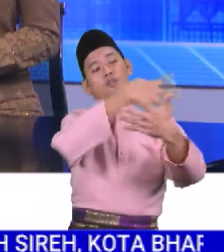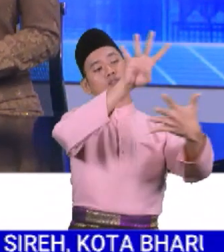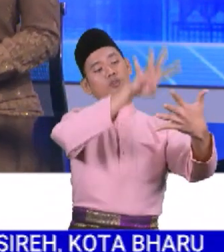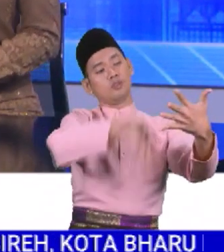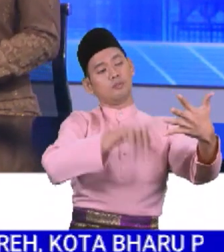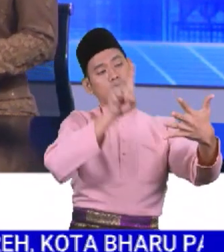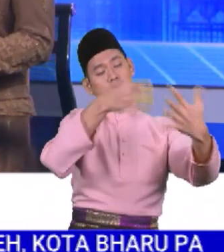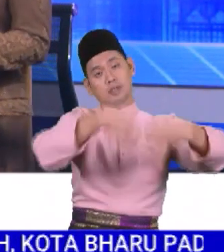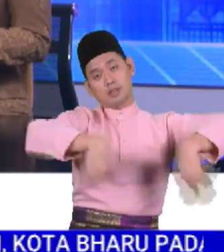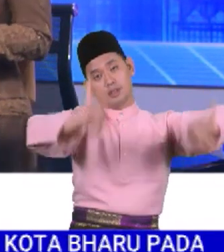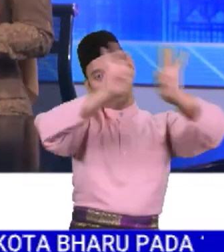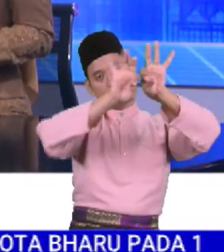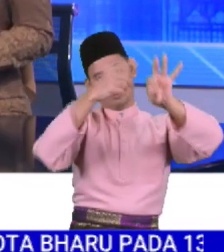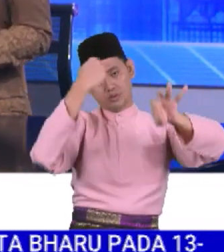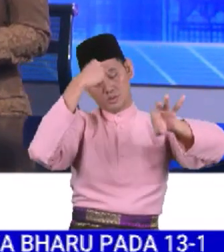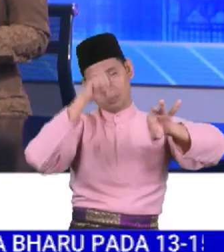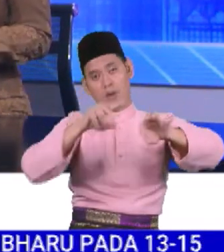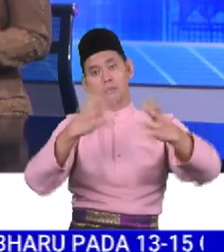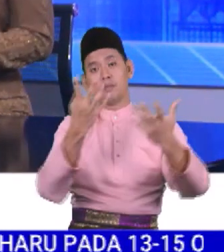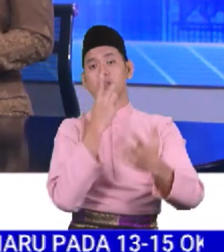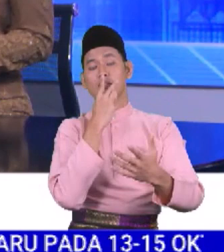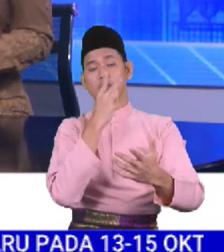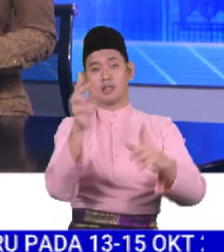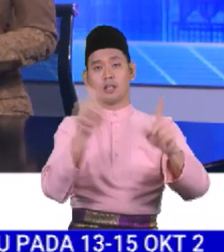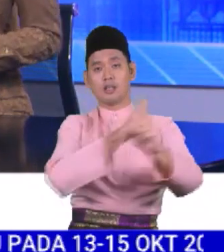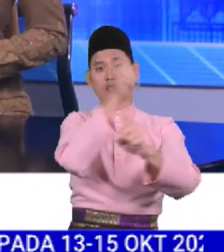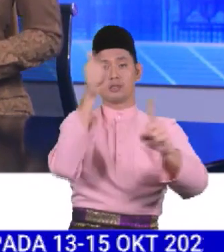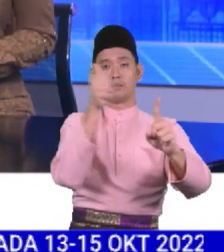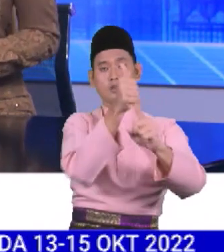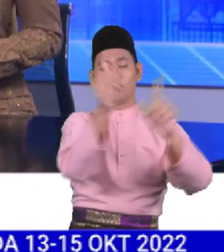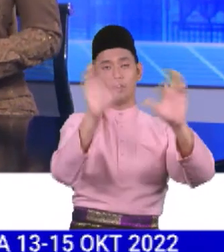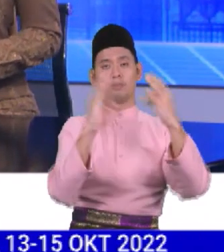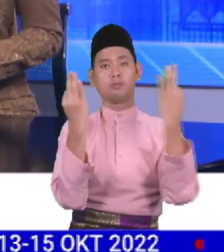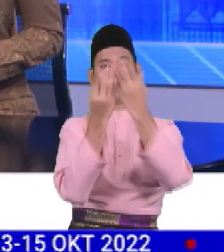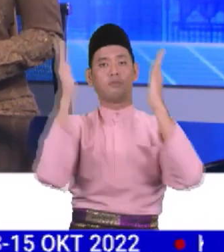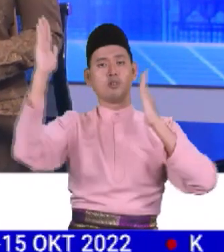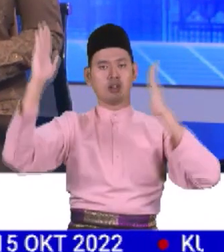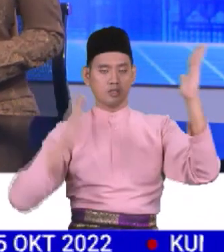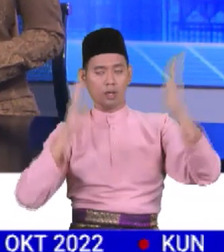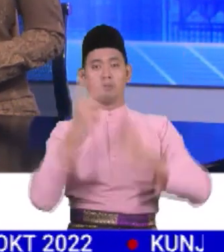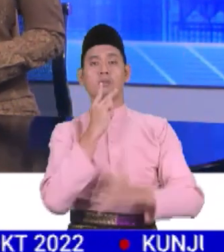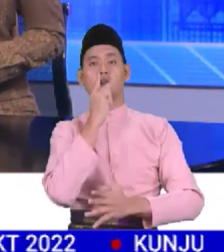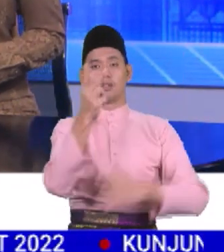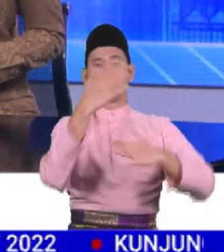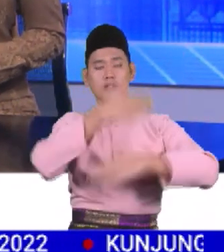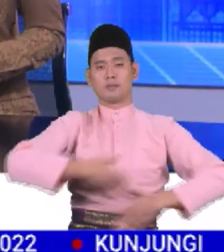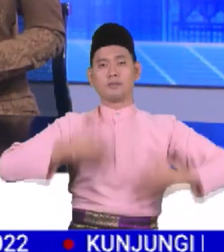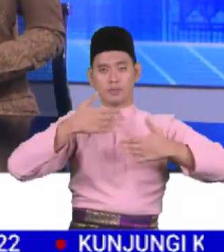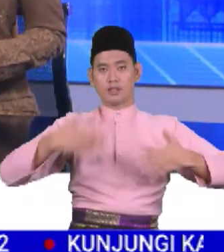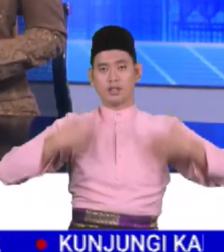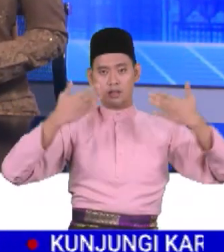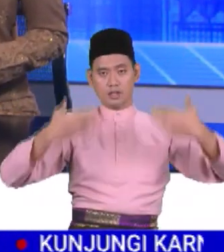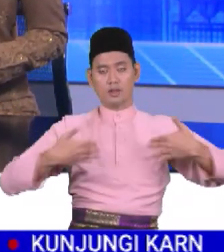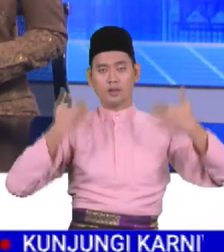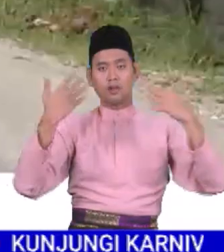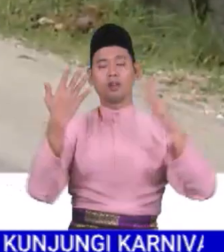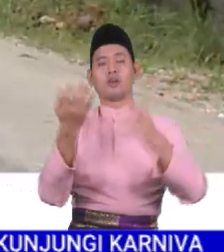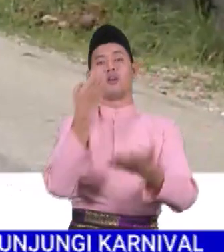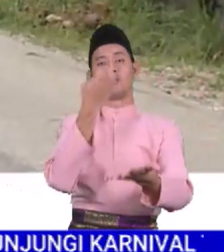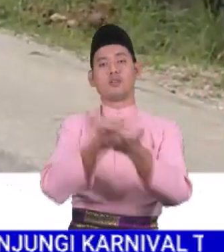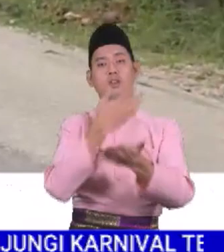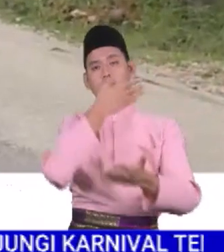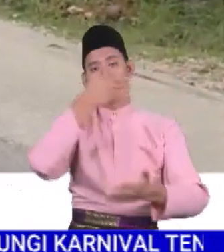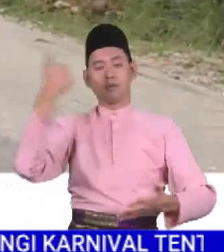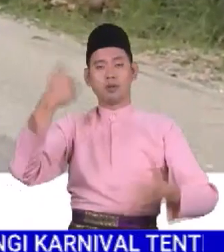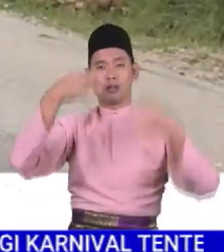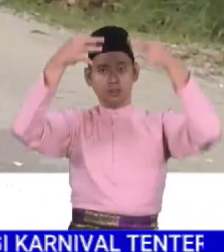amat penting bagi memenuhi aspirasi keluarga Malaysia dalam menikmati taraf sosioekonomi yang lebih baik. Jelas beliau, hasil